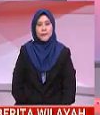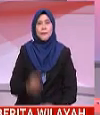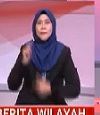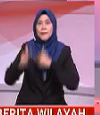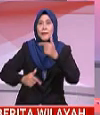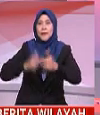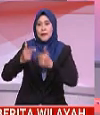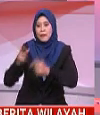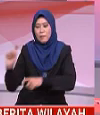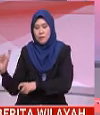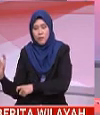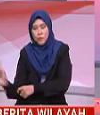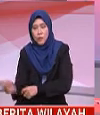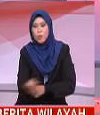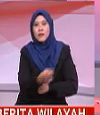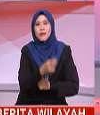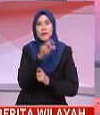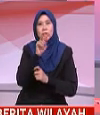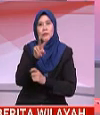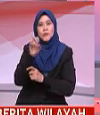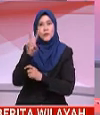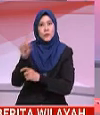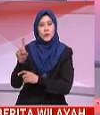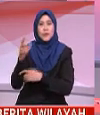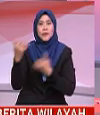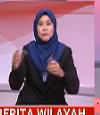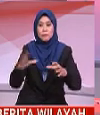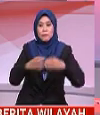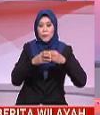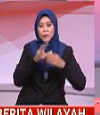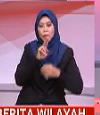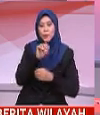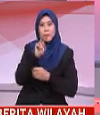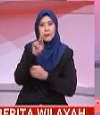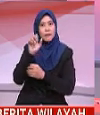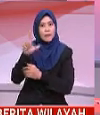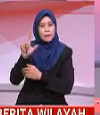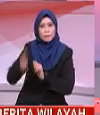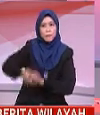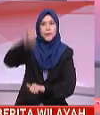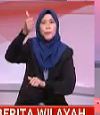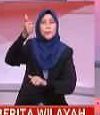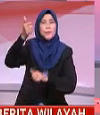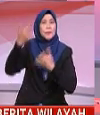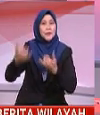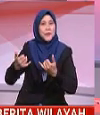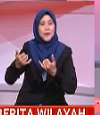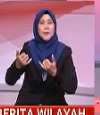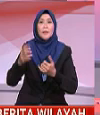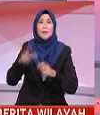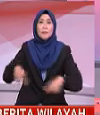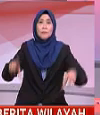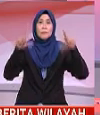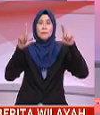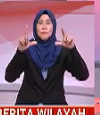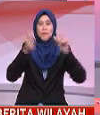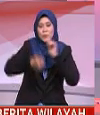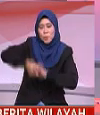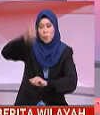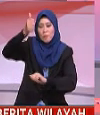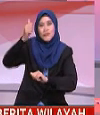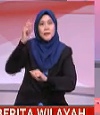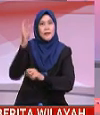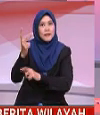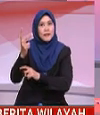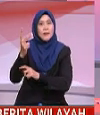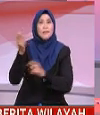Liga Hoki Kebangsaan 2021. Pasukan Uni KL merangkul gelaran berganda musim ini apabila dinobatkan sebagai juara kali